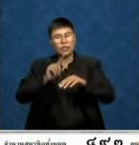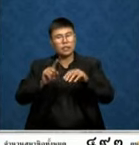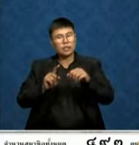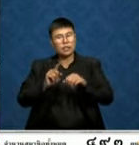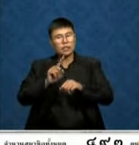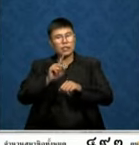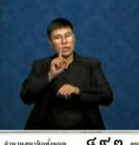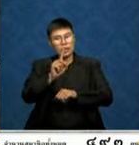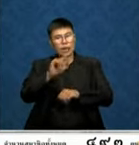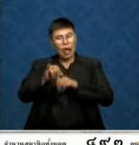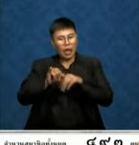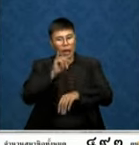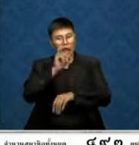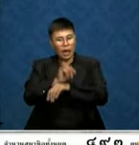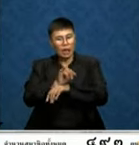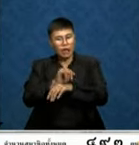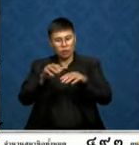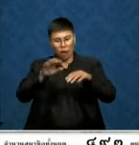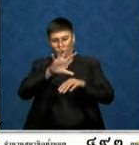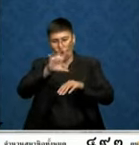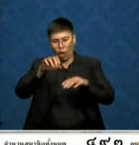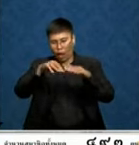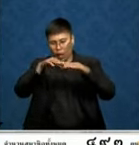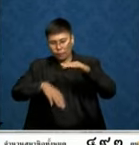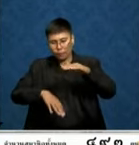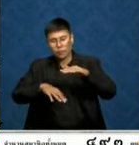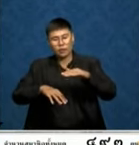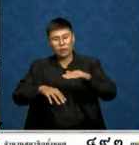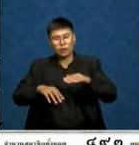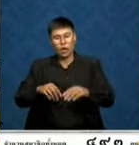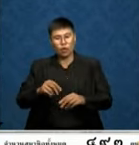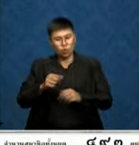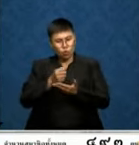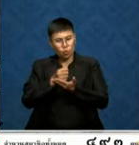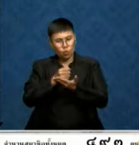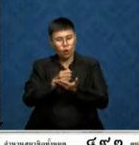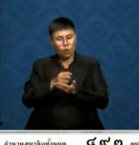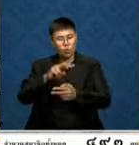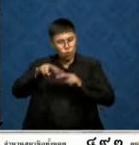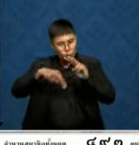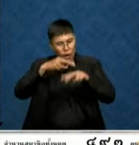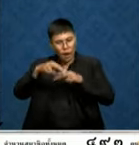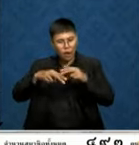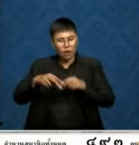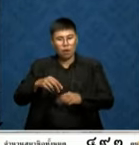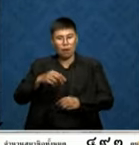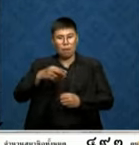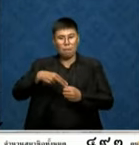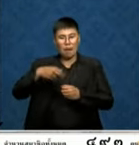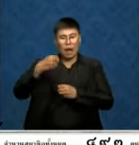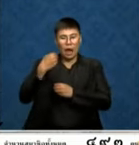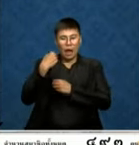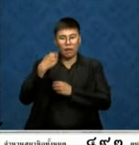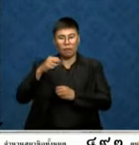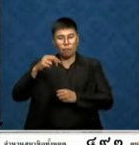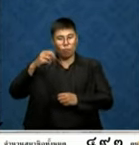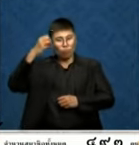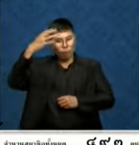องเพื่อดูแลเรื่องค่าไฟให้กับพี่น้องประชาชนครับ2เรื่องนี้ขอฝากท่านให้ช่วยตอบครับขอบคุณ